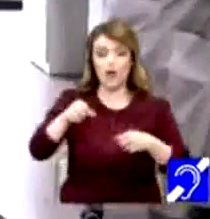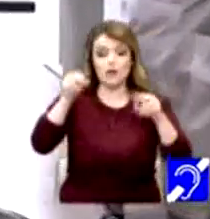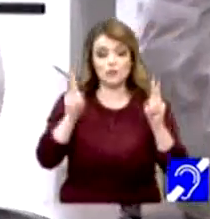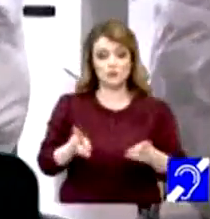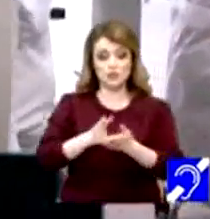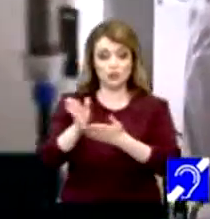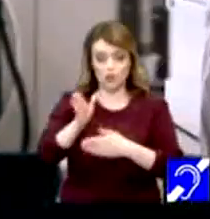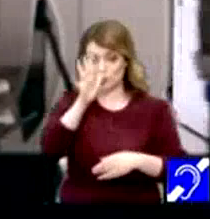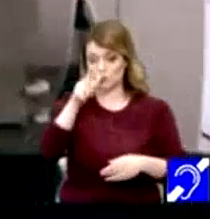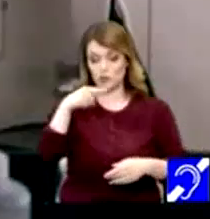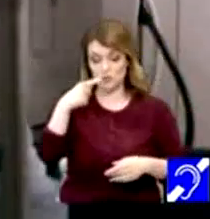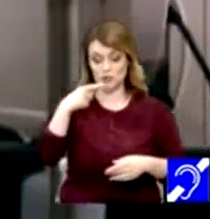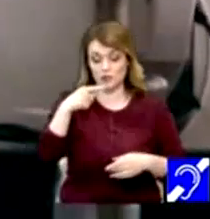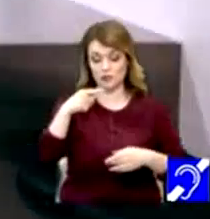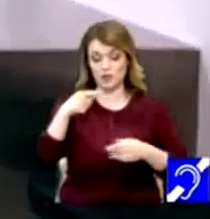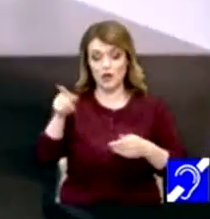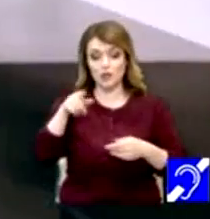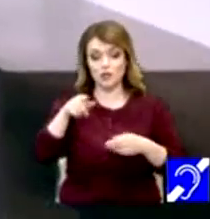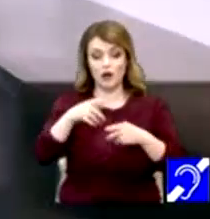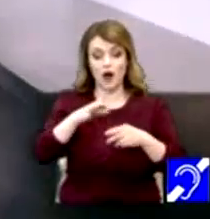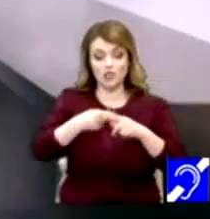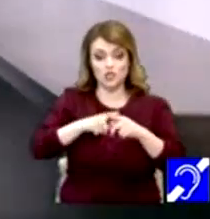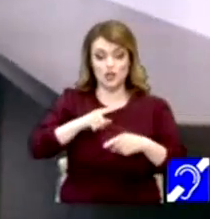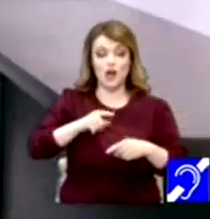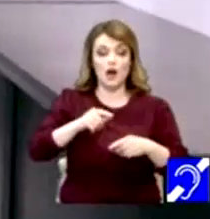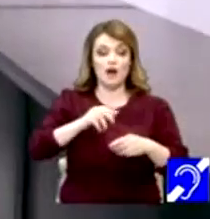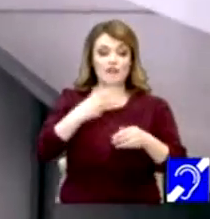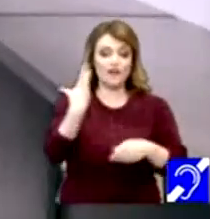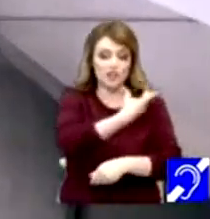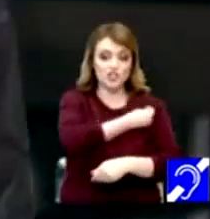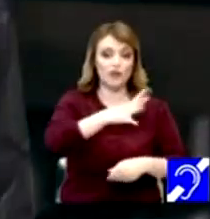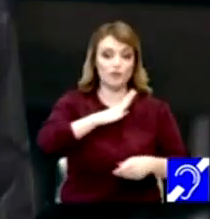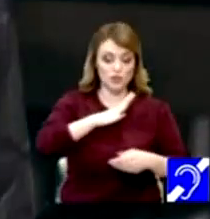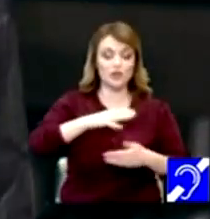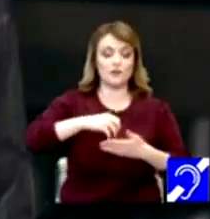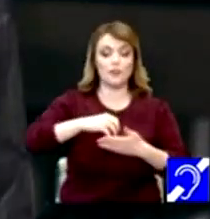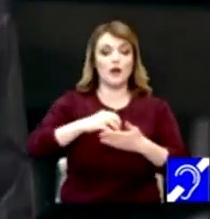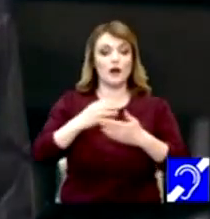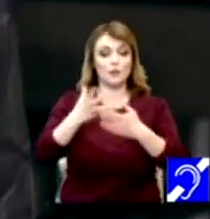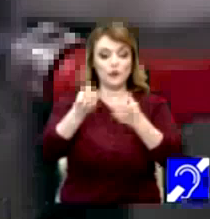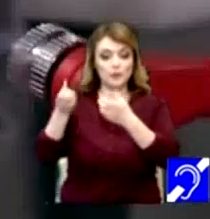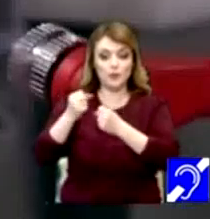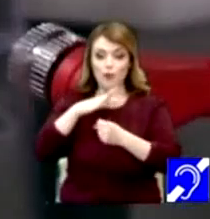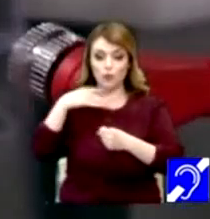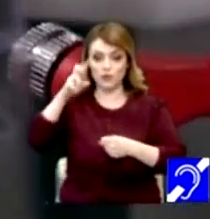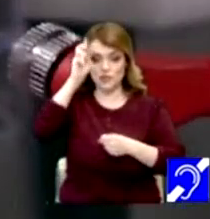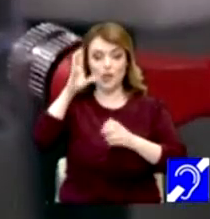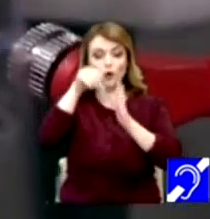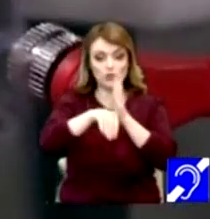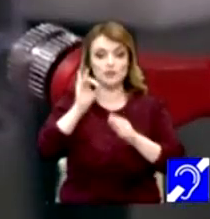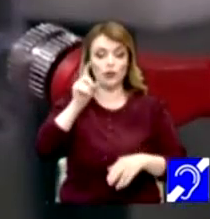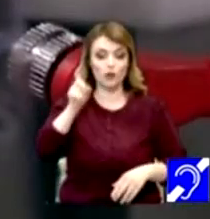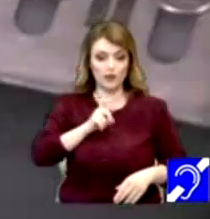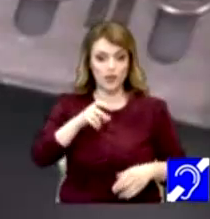Chișinău susțin că vaccinul CoronaVac este aprobat în 17 țări, inclusiv în Ucraina. De partea cealaltă, compania chineză a precizat